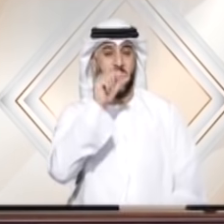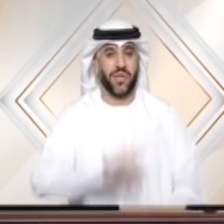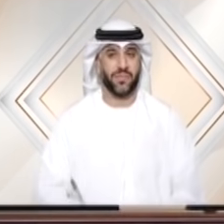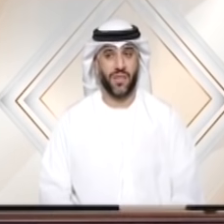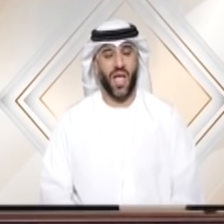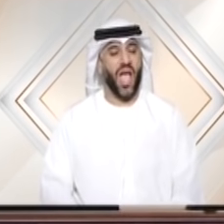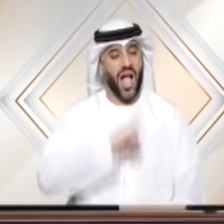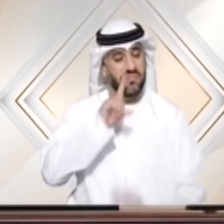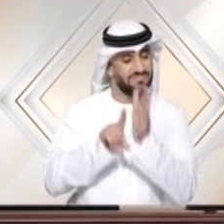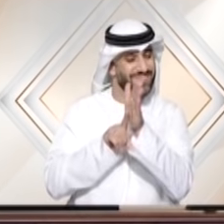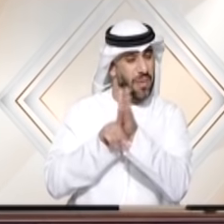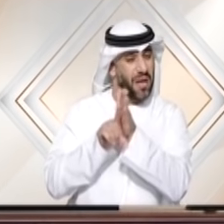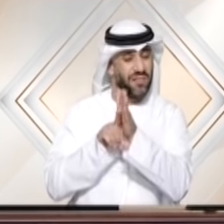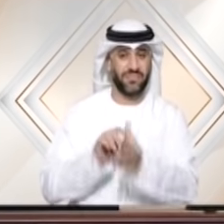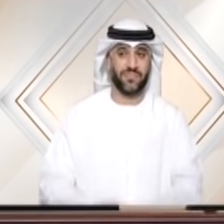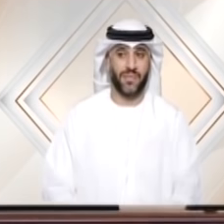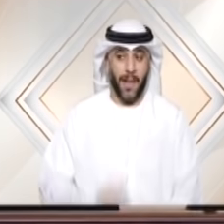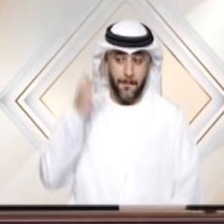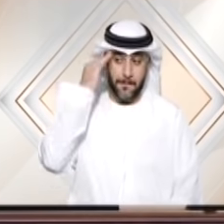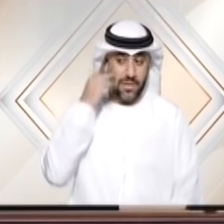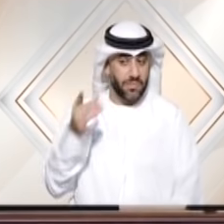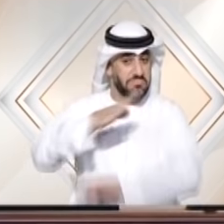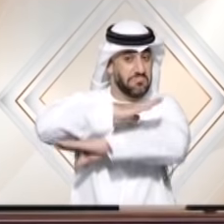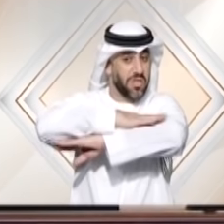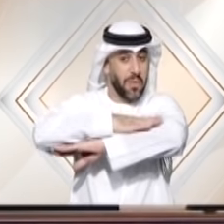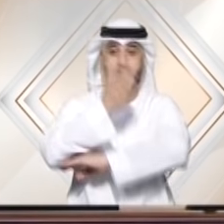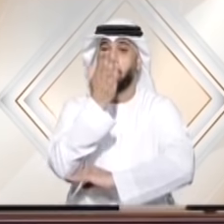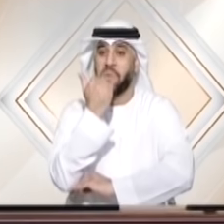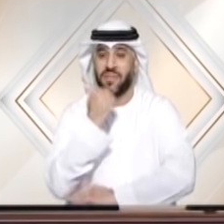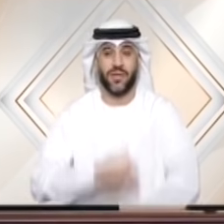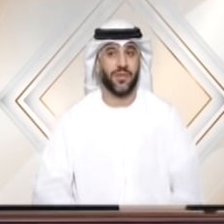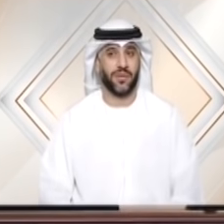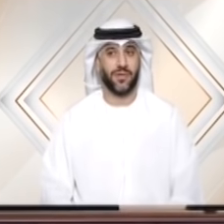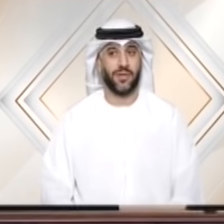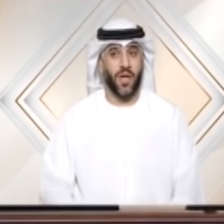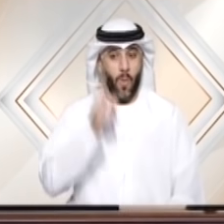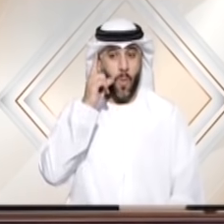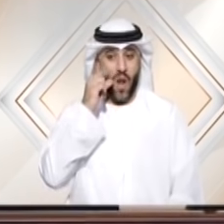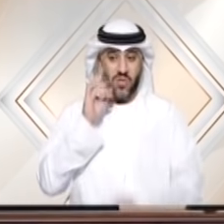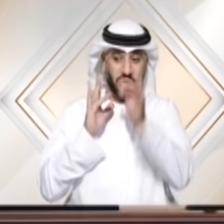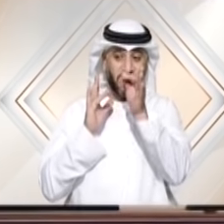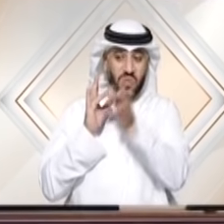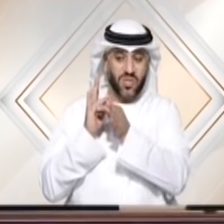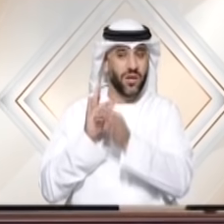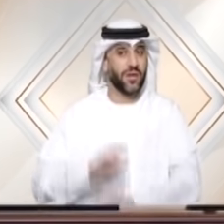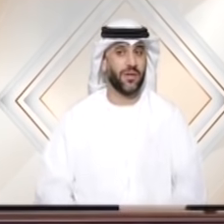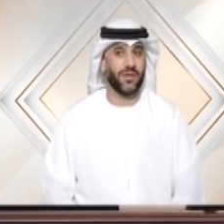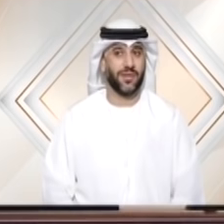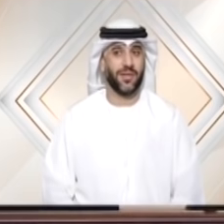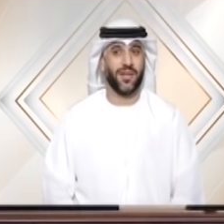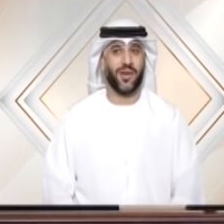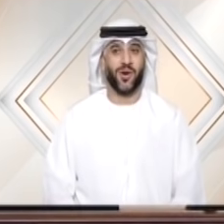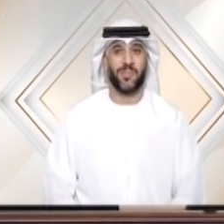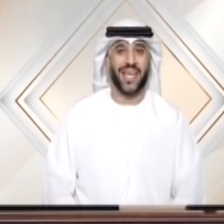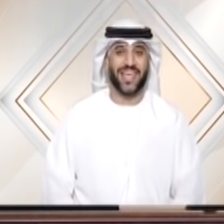يام على السنة، هذه فلانة بتمشي في ملابس الصلاة الصبح حسبنا الله، وين زوجها يا أخي حسبي والله، حتى المفاتن تكون ظاهرة حسبي